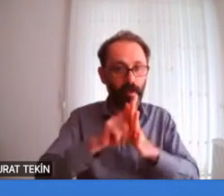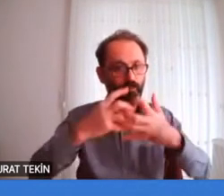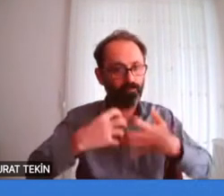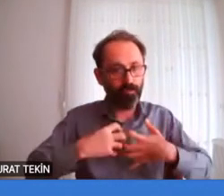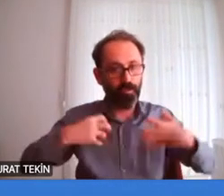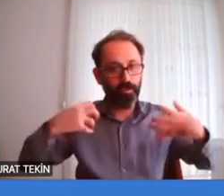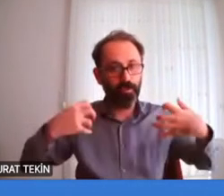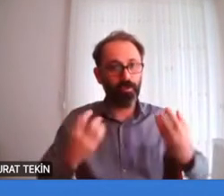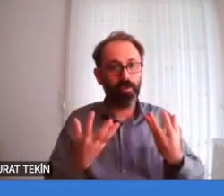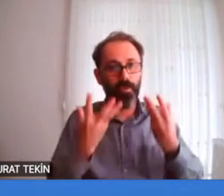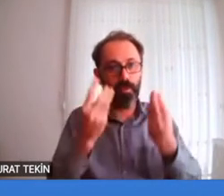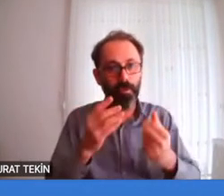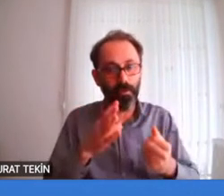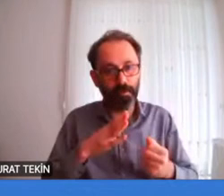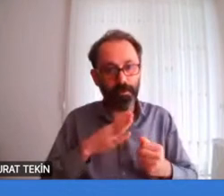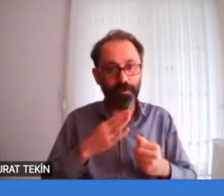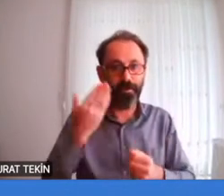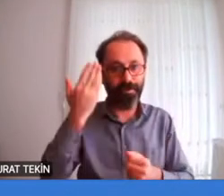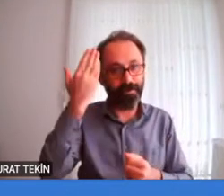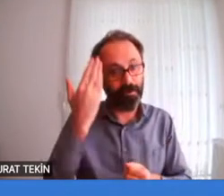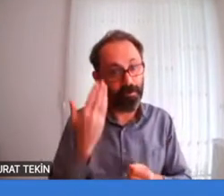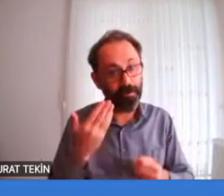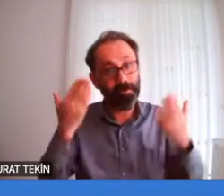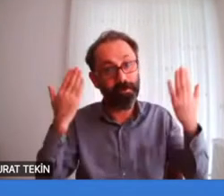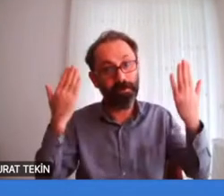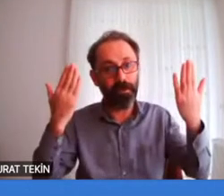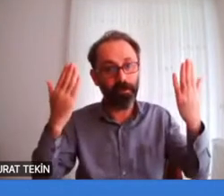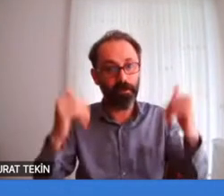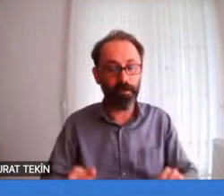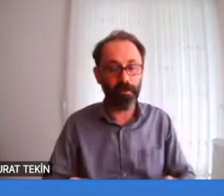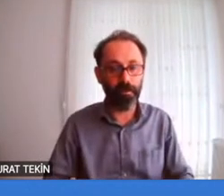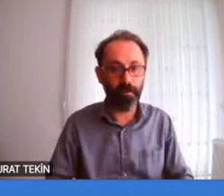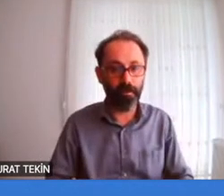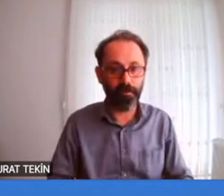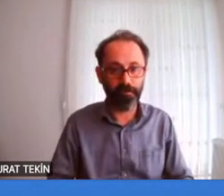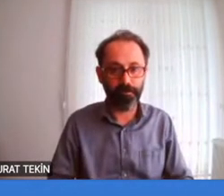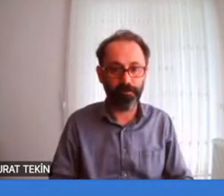İnşallah seyredeceğiz inşallah.